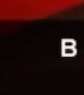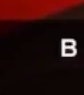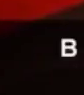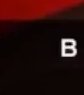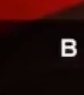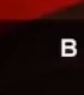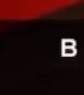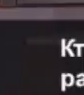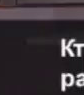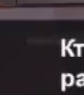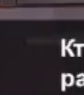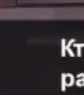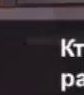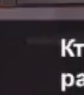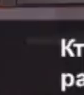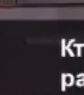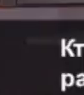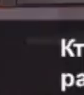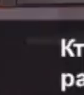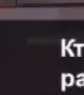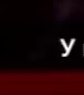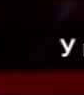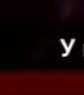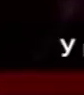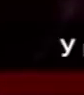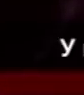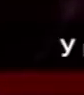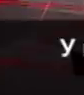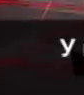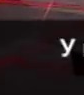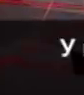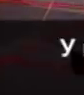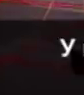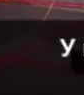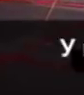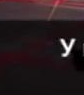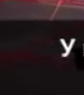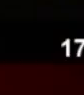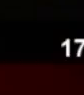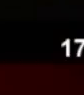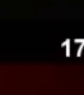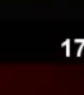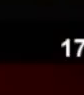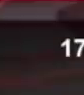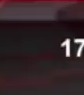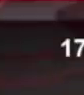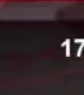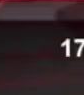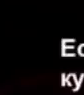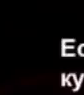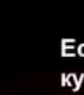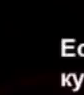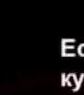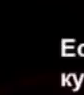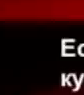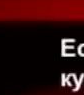билік органы Қазақстанда жоқ. Үкіметте кім болса да, оған бәрі бір. Бізде парламент бар, бірақ парламенттің күші жоқ. 17 министрлік бар. Олар не істеп жүр?